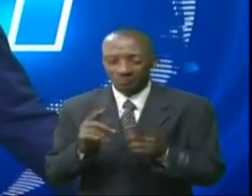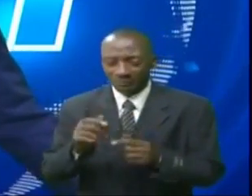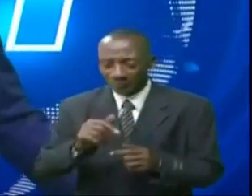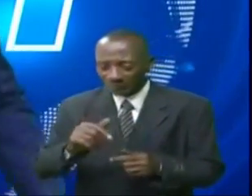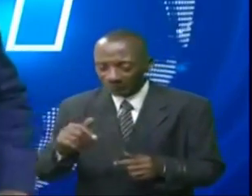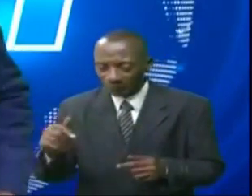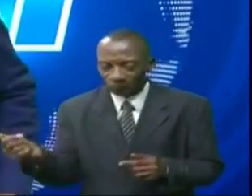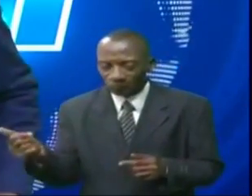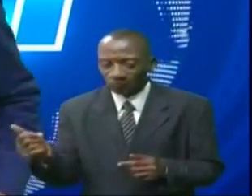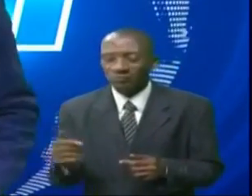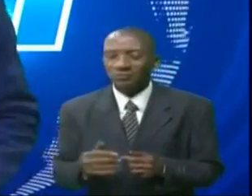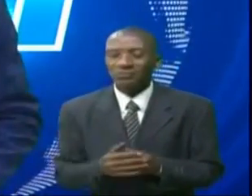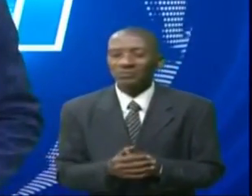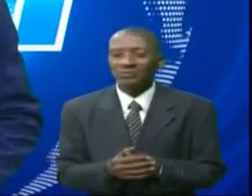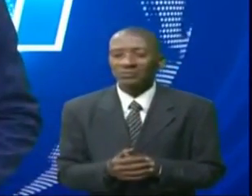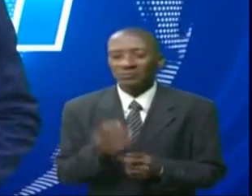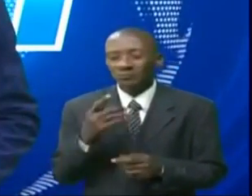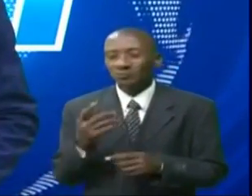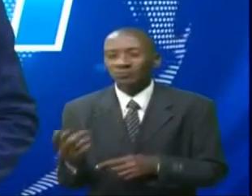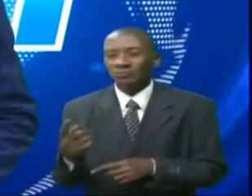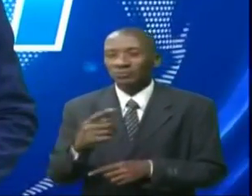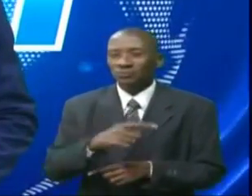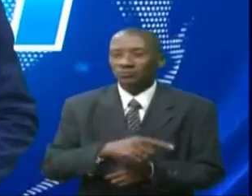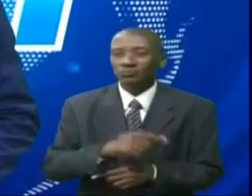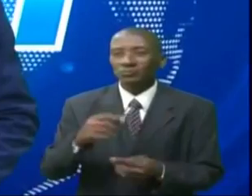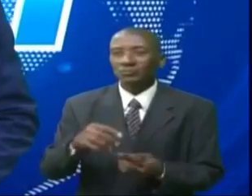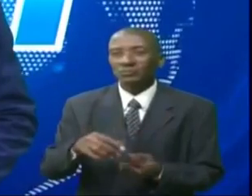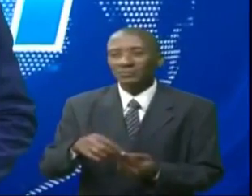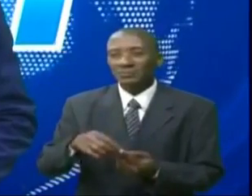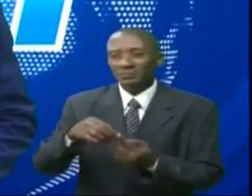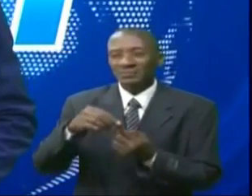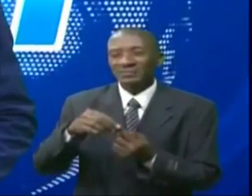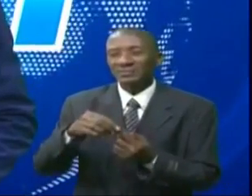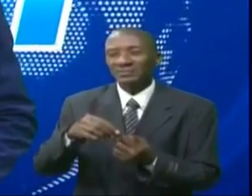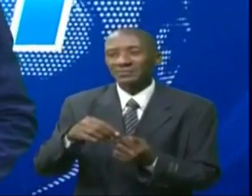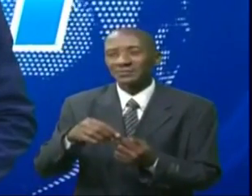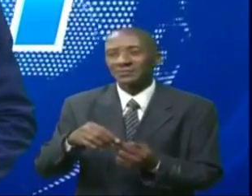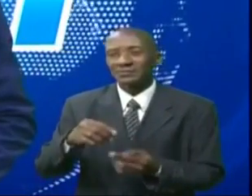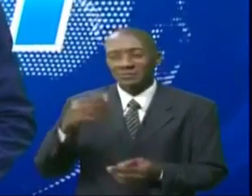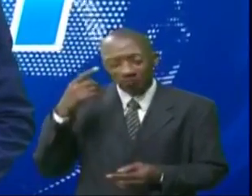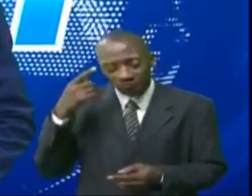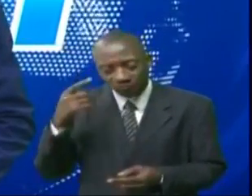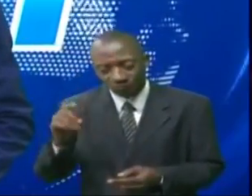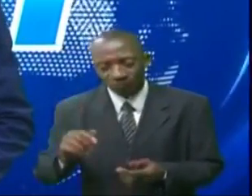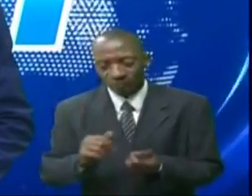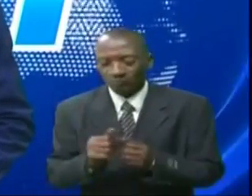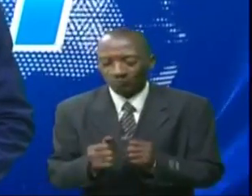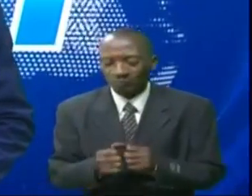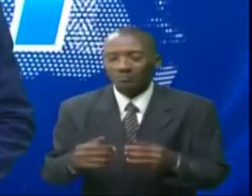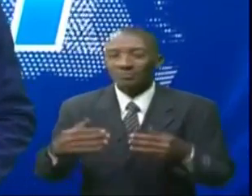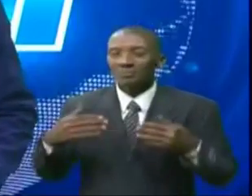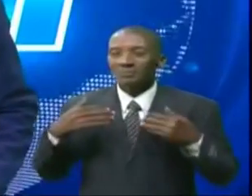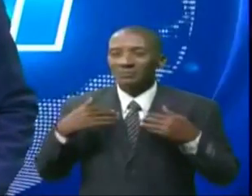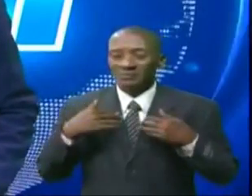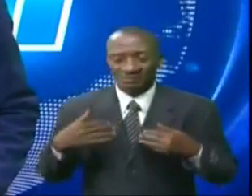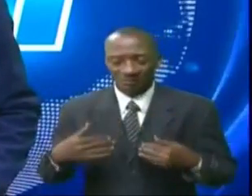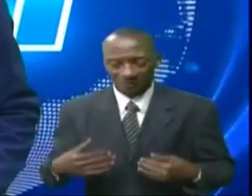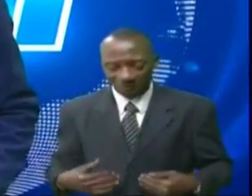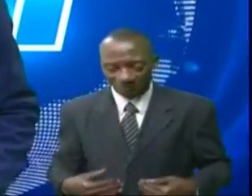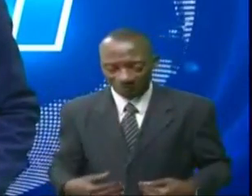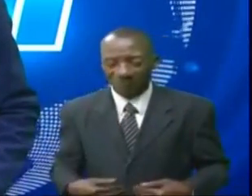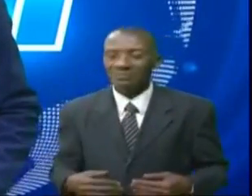assises qui avaient pour thème « Les sourds peuvent s'exprimer partout » ont été marquées par la remise de brevets aux nouveaux interprètes